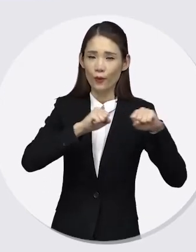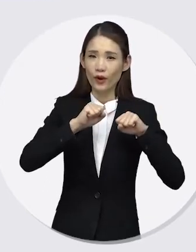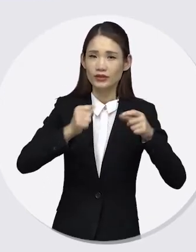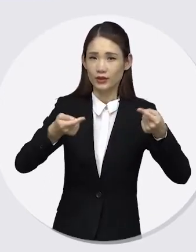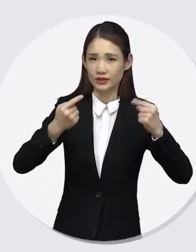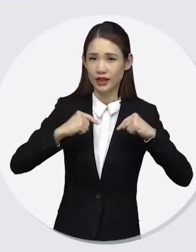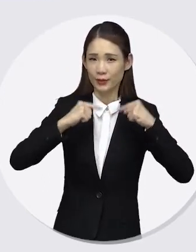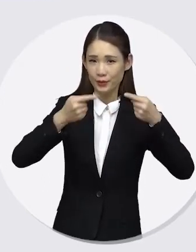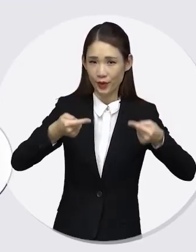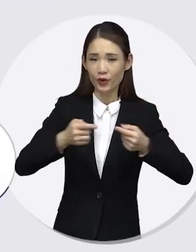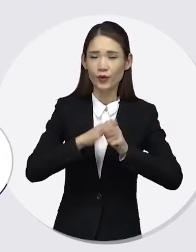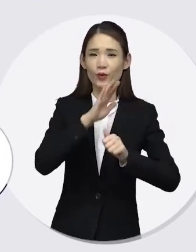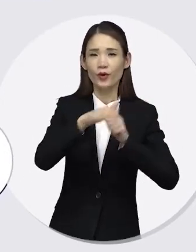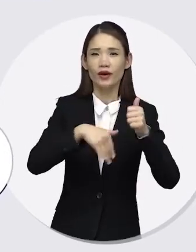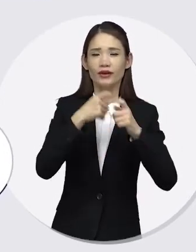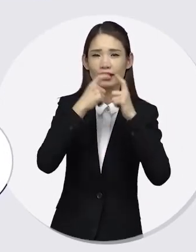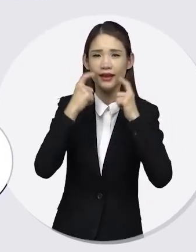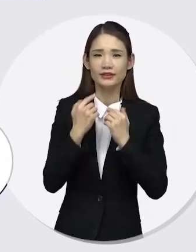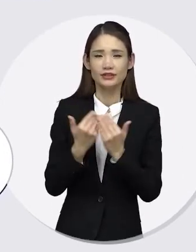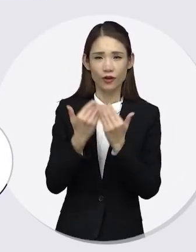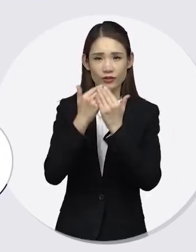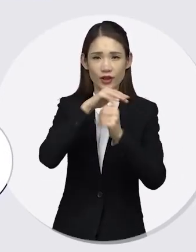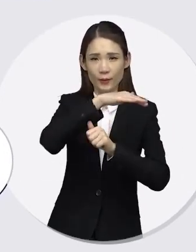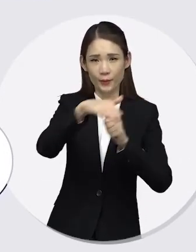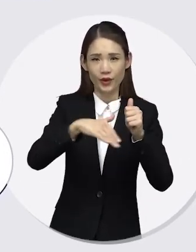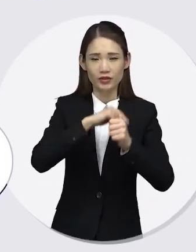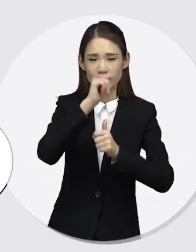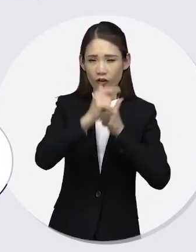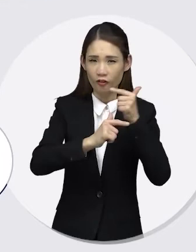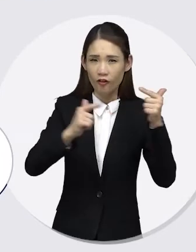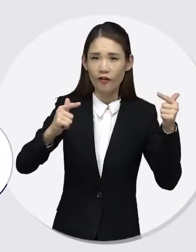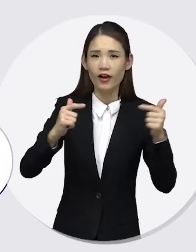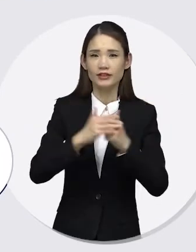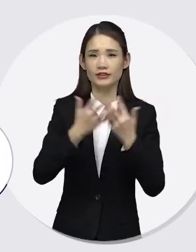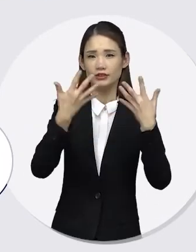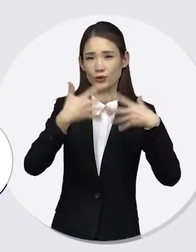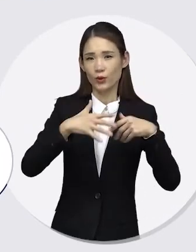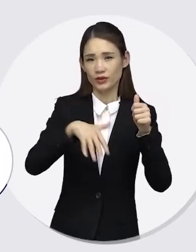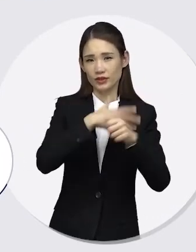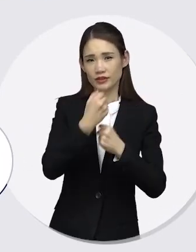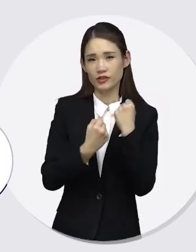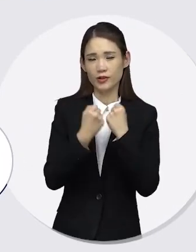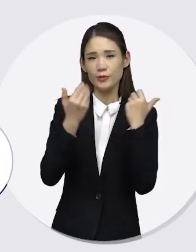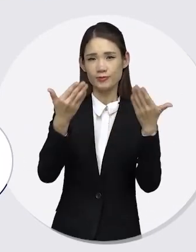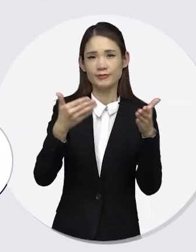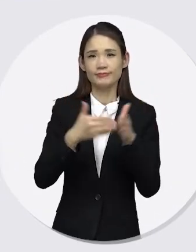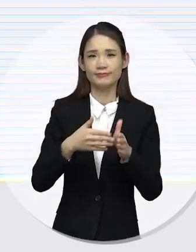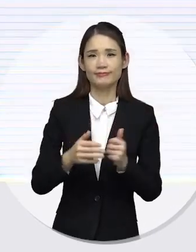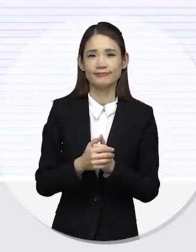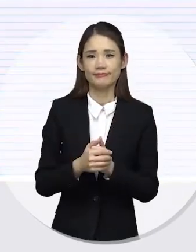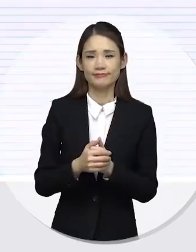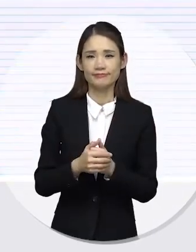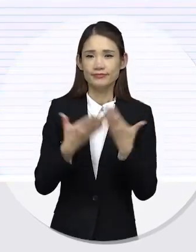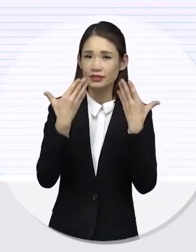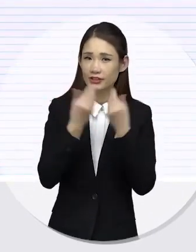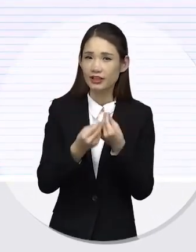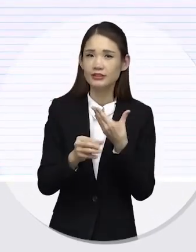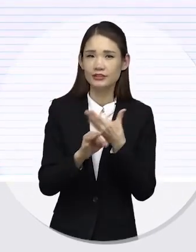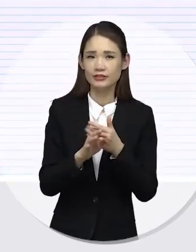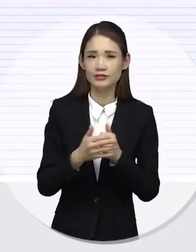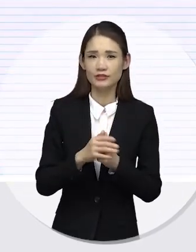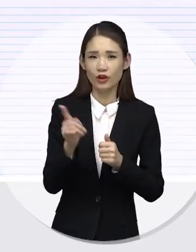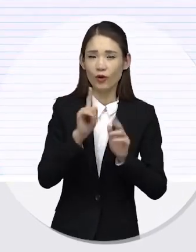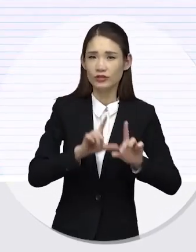활동과 참여, 환경이나 개인의 성장 배경 등 여러 가지 요인을 고려하여 설명하고 있습니다. 예를